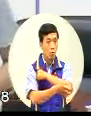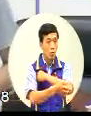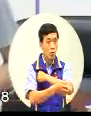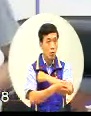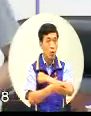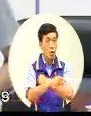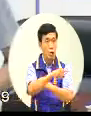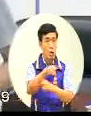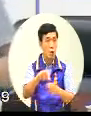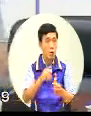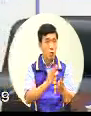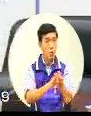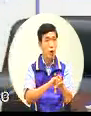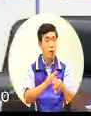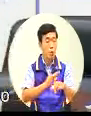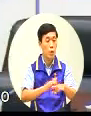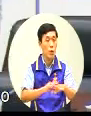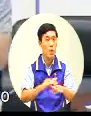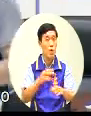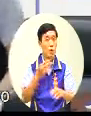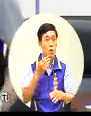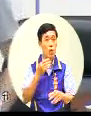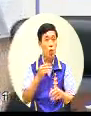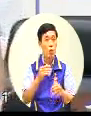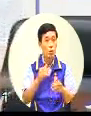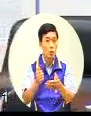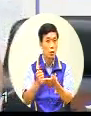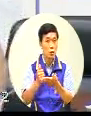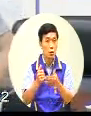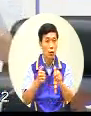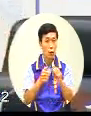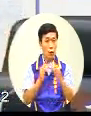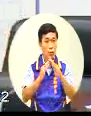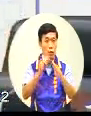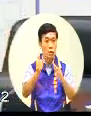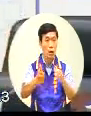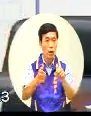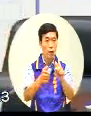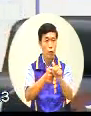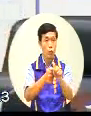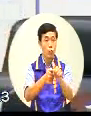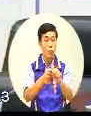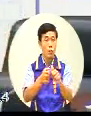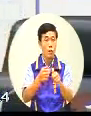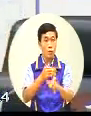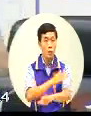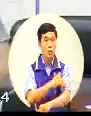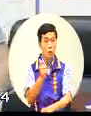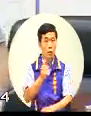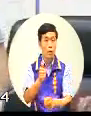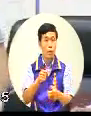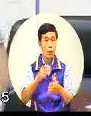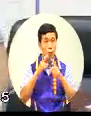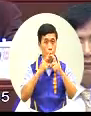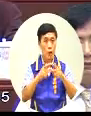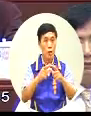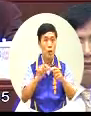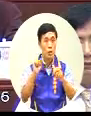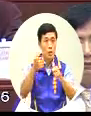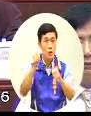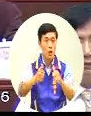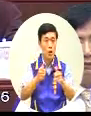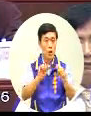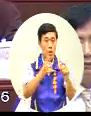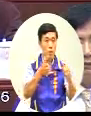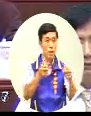帮助。那不然请副市长答复一下吧。 请陈副市长回答。 谢谢议长哈，谢谢两位议员。那